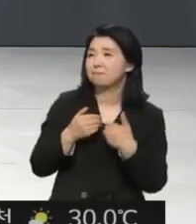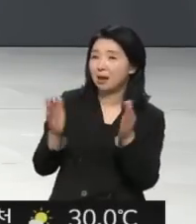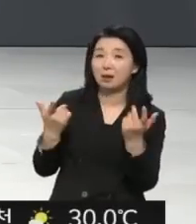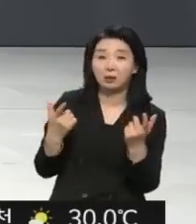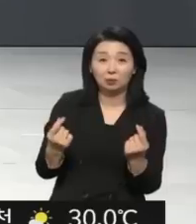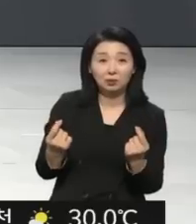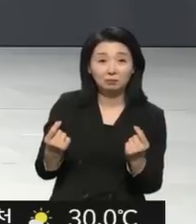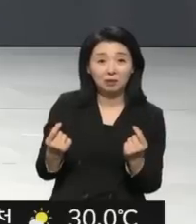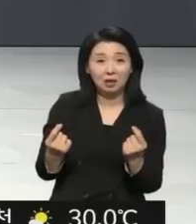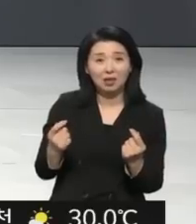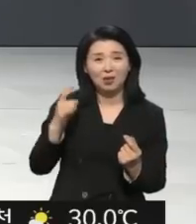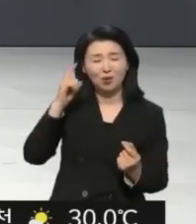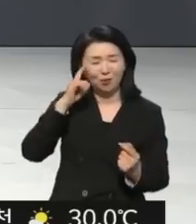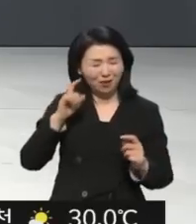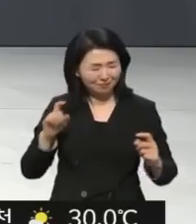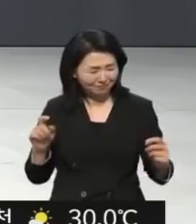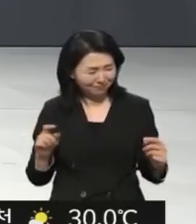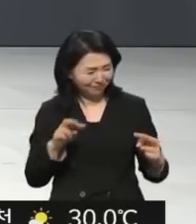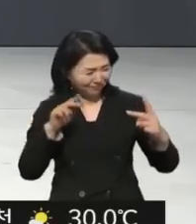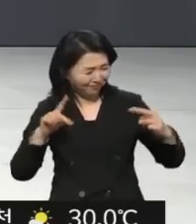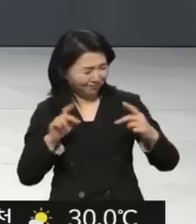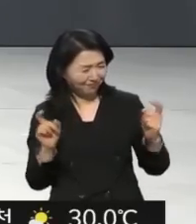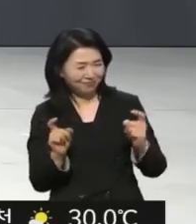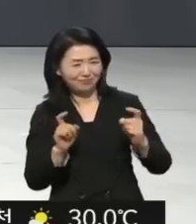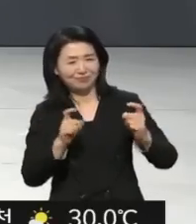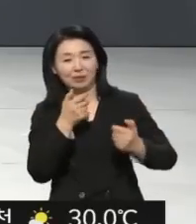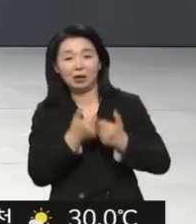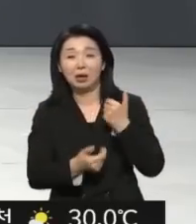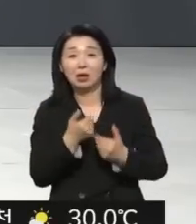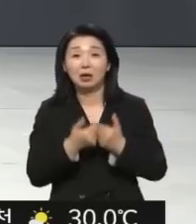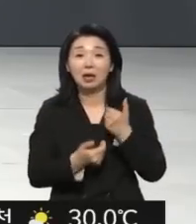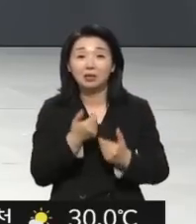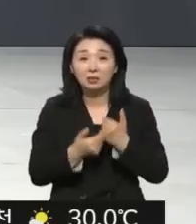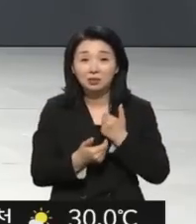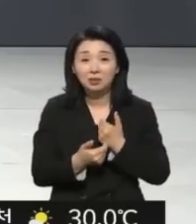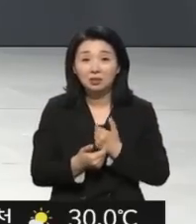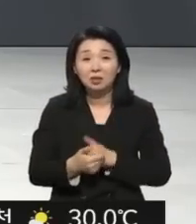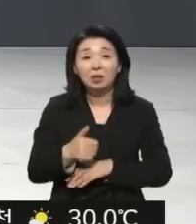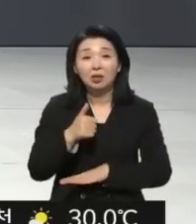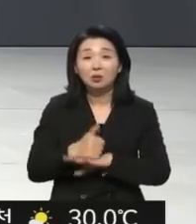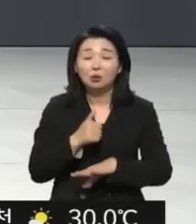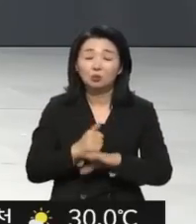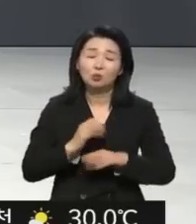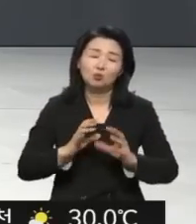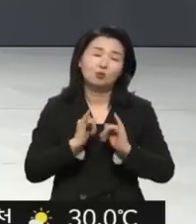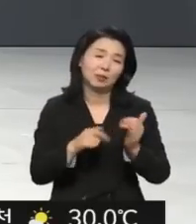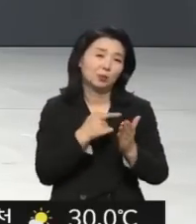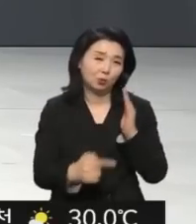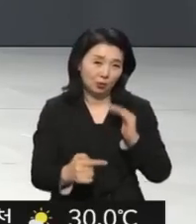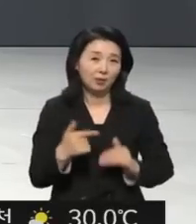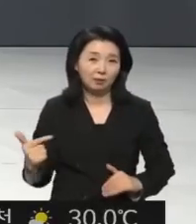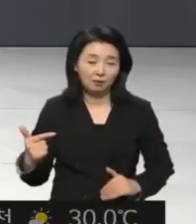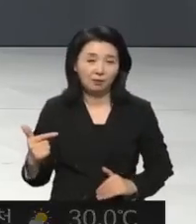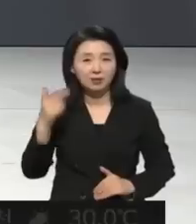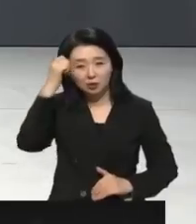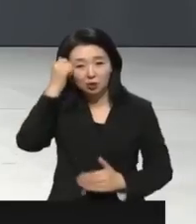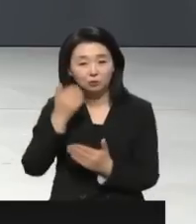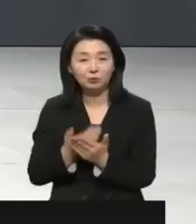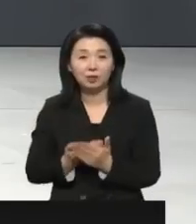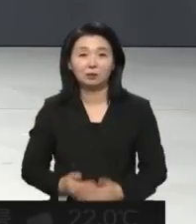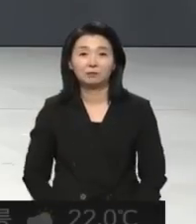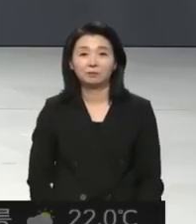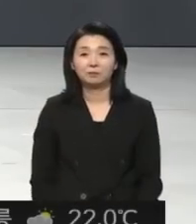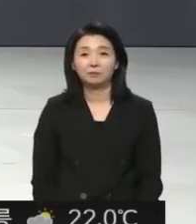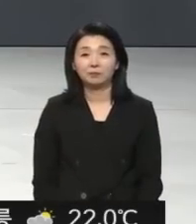마찬가지인데요. 갈수록 격해지는 정치권 갈등의 비용, 결국은 국민들이 치러야 한다는 점 잊지 않았으면 합니다.